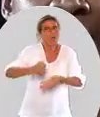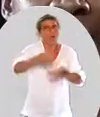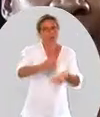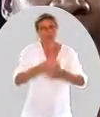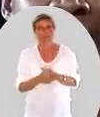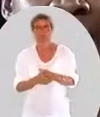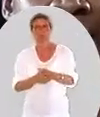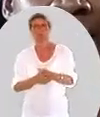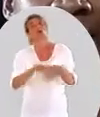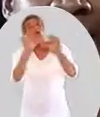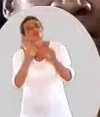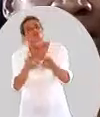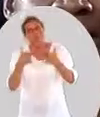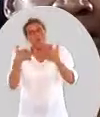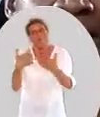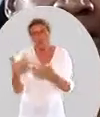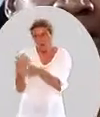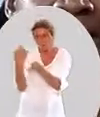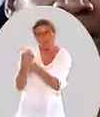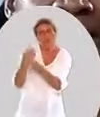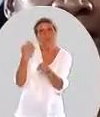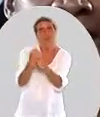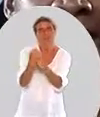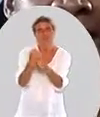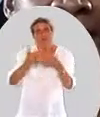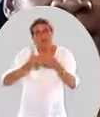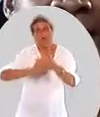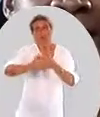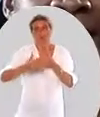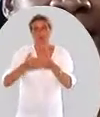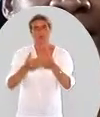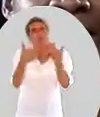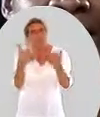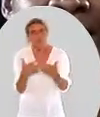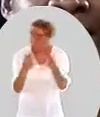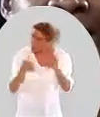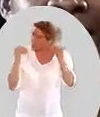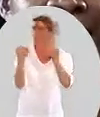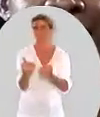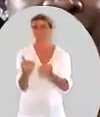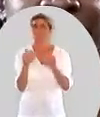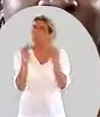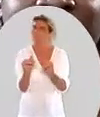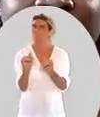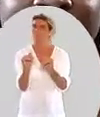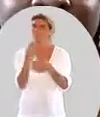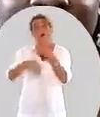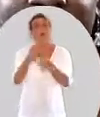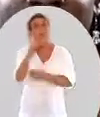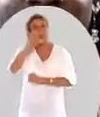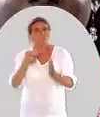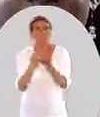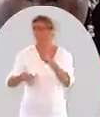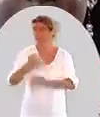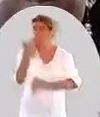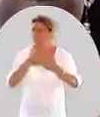les nombreux succès que nous obtenons dans ces domaines soient confortés l'année 2013 sera